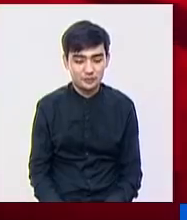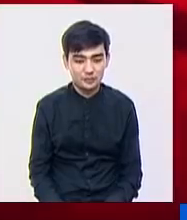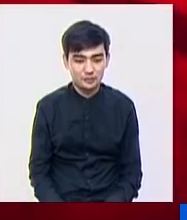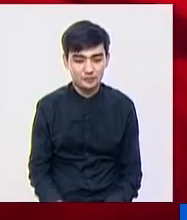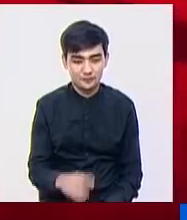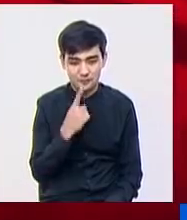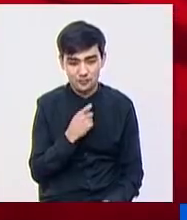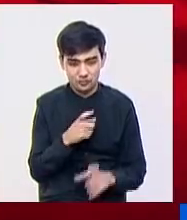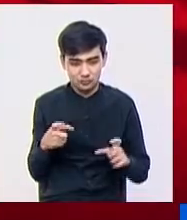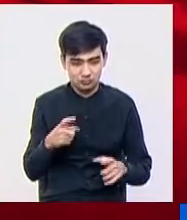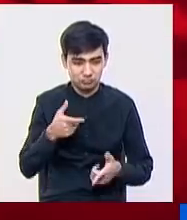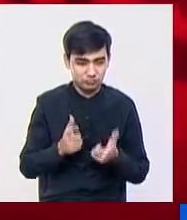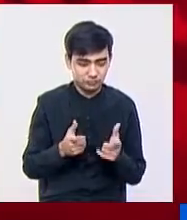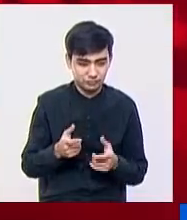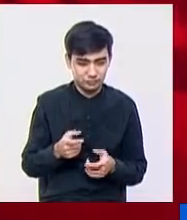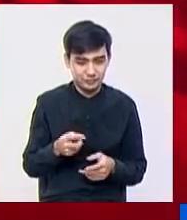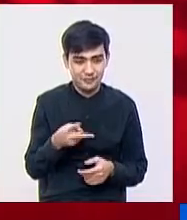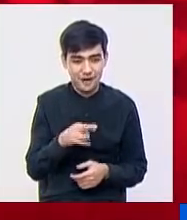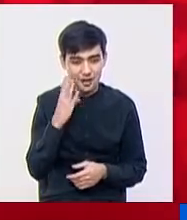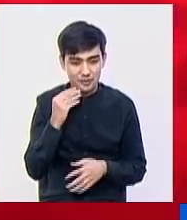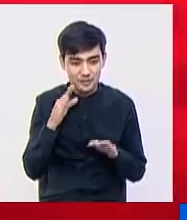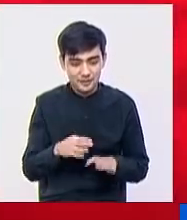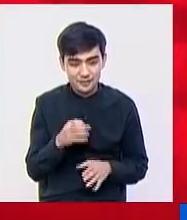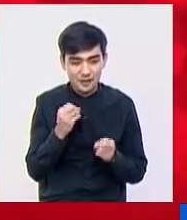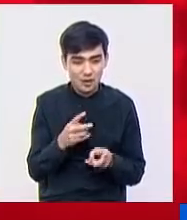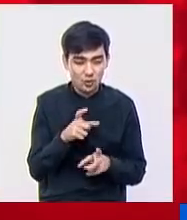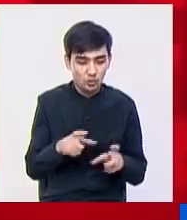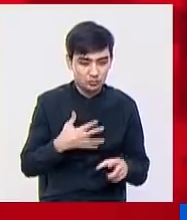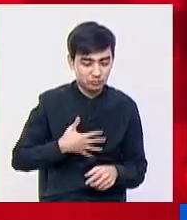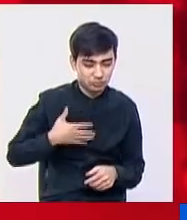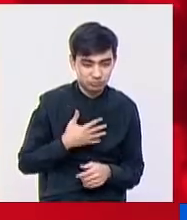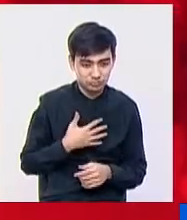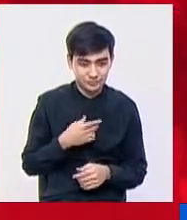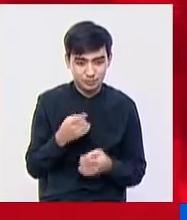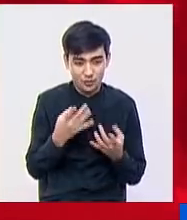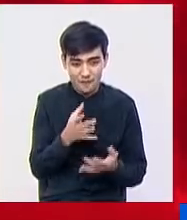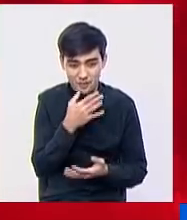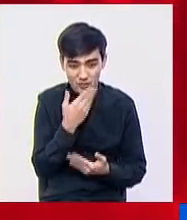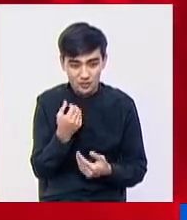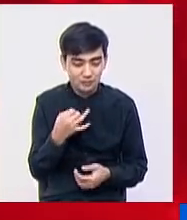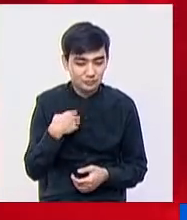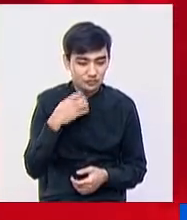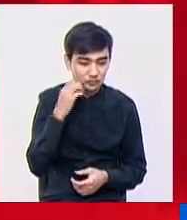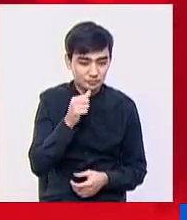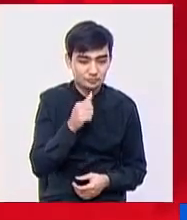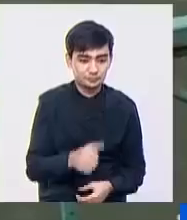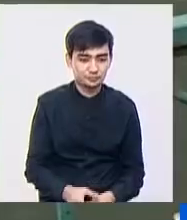Атака боевиков стала серьезным испытанием для алматинцев. Как люди переживали это непростое время? Давайте послушаем.